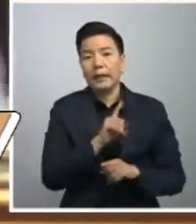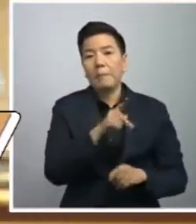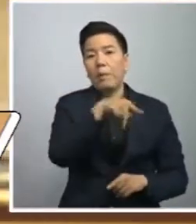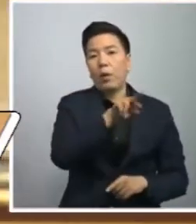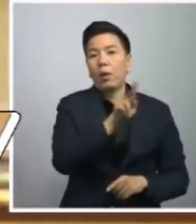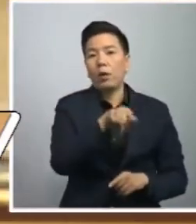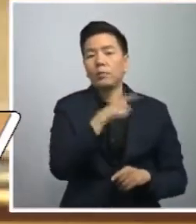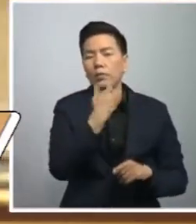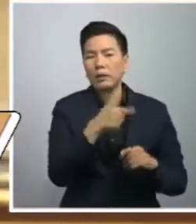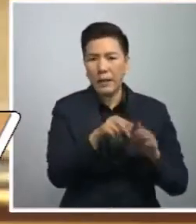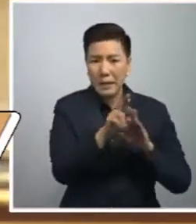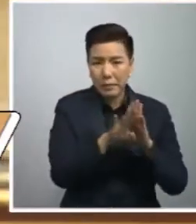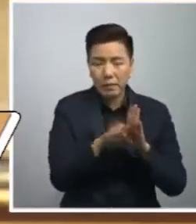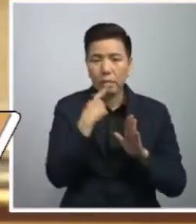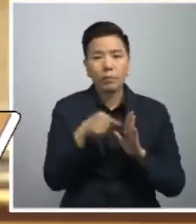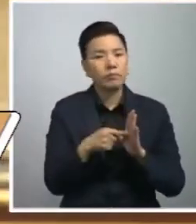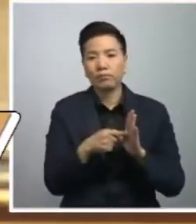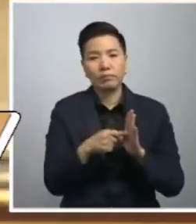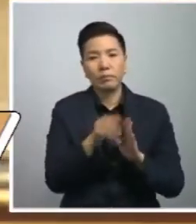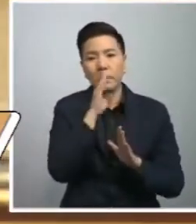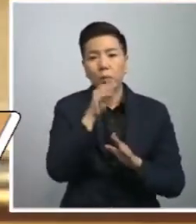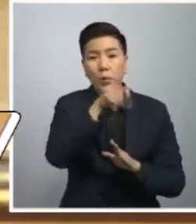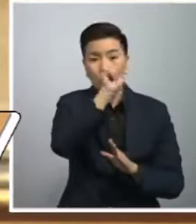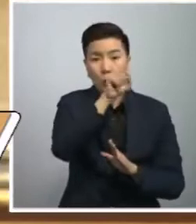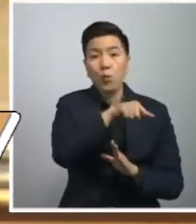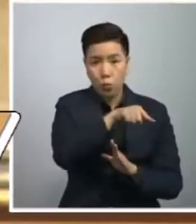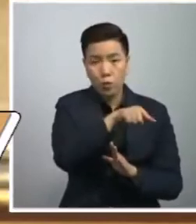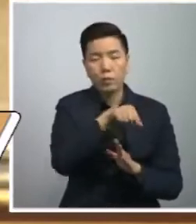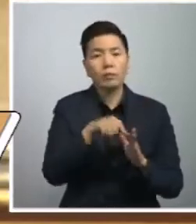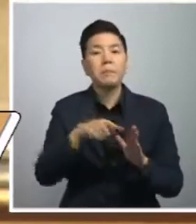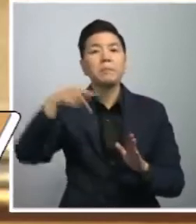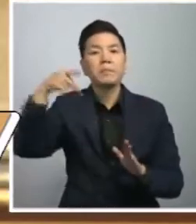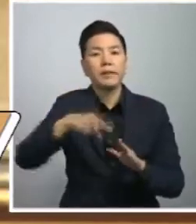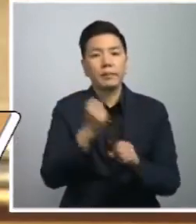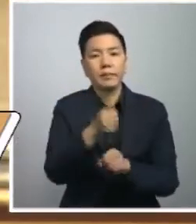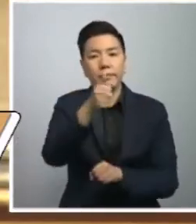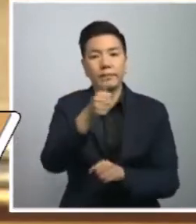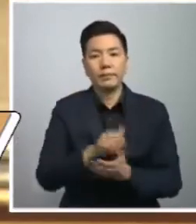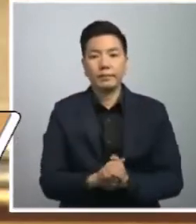รก.ฉุกเฉินอยู่ไม่ต้อง e-bidding ให้จัดซื้อจัดจ้างโดยวิธีพิเศษได้